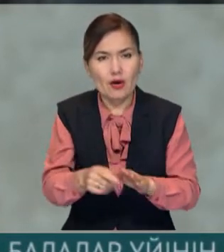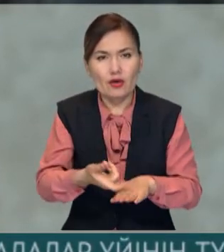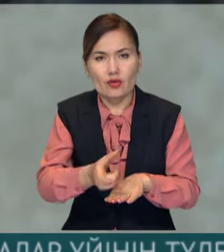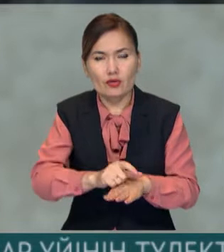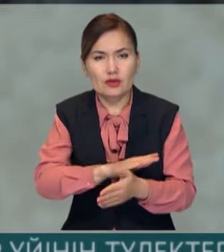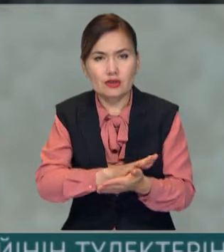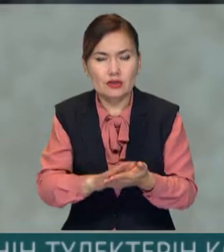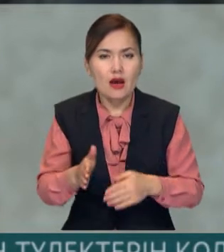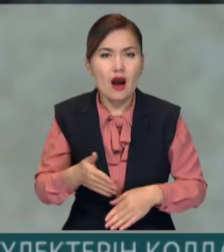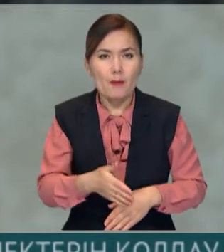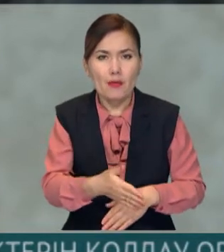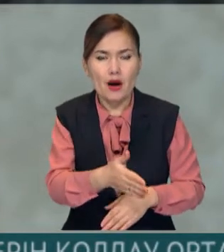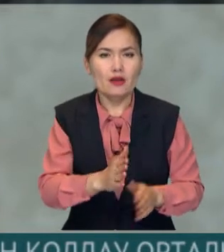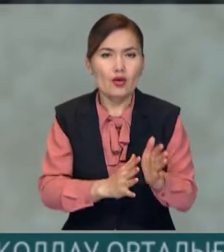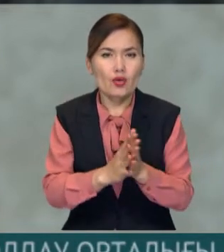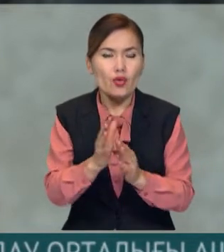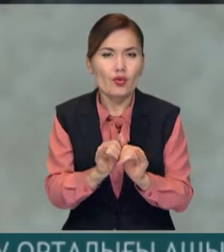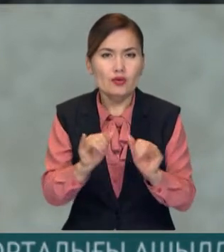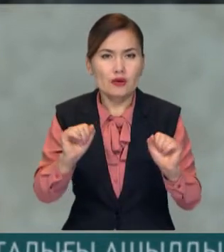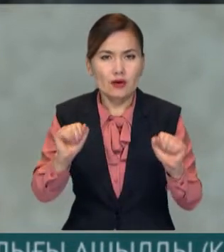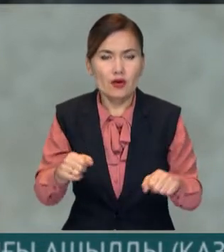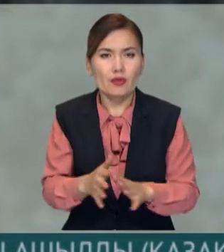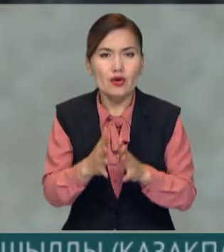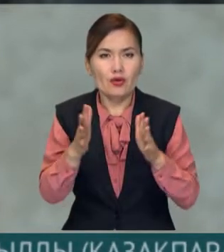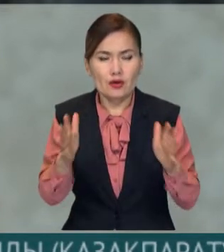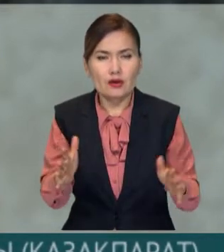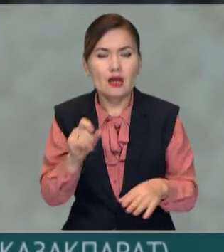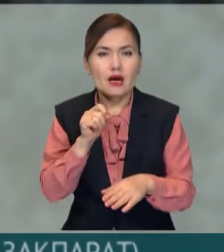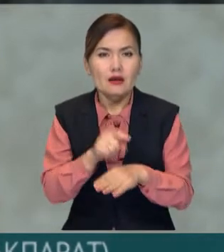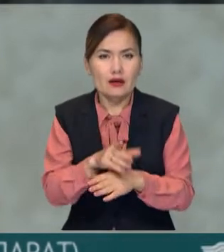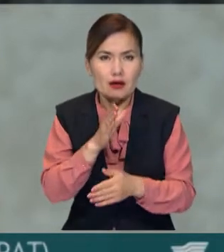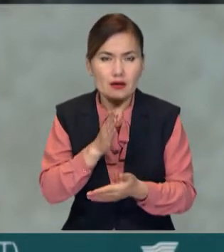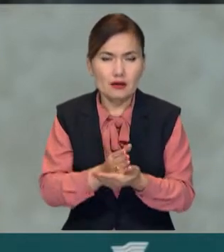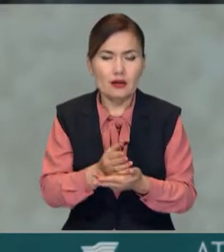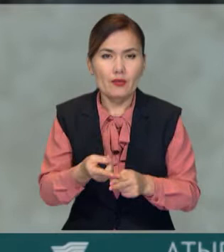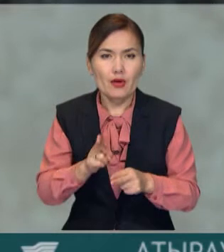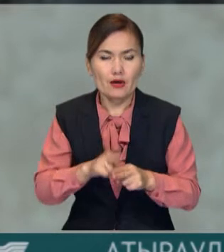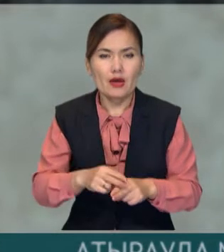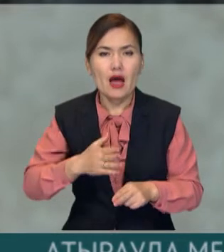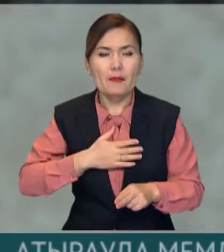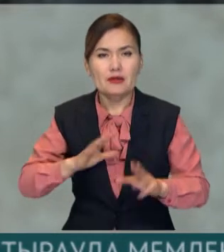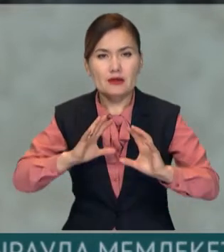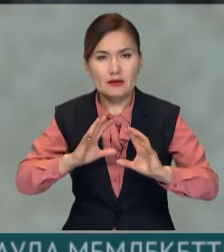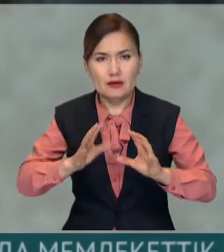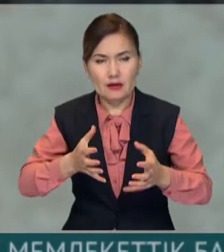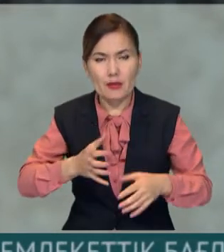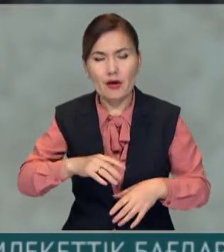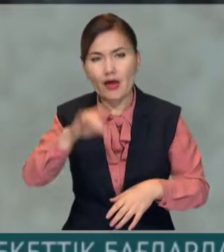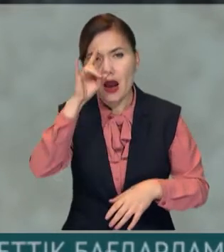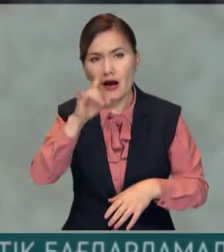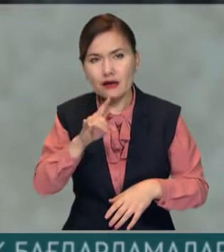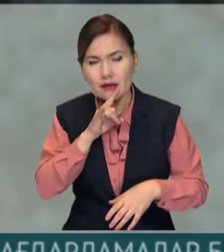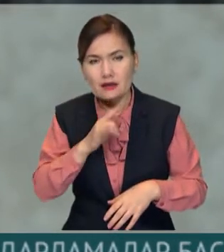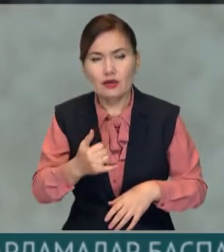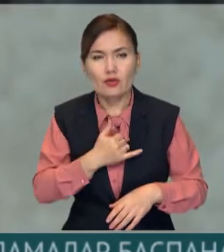деген бүкіл жер жүзінде үлкен сұранысқа ие. Жалпы жер жүзі бізді Қазақстанда осы органикалық таза